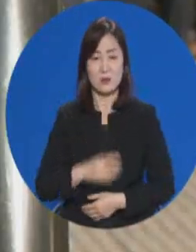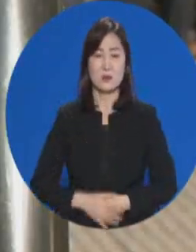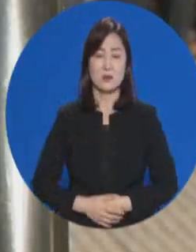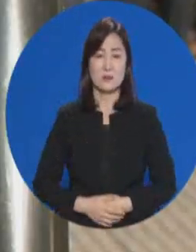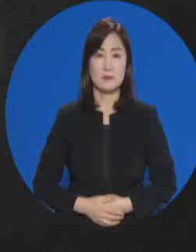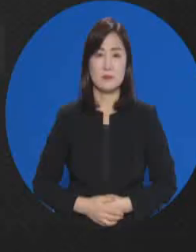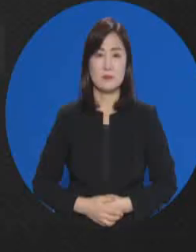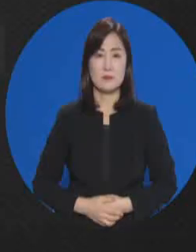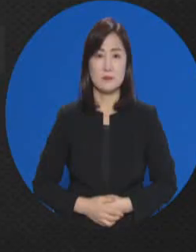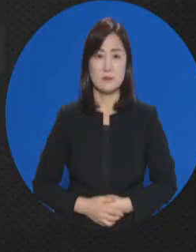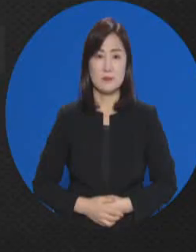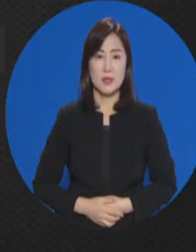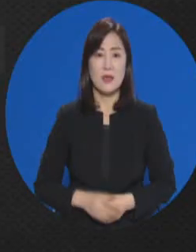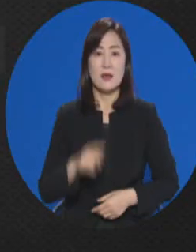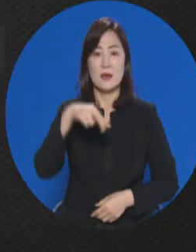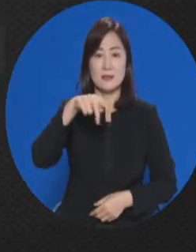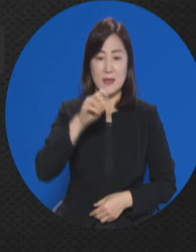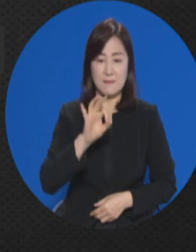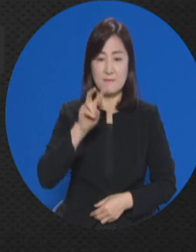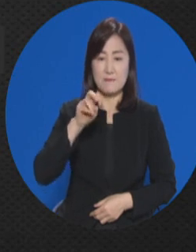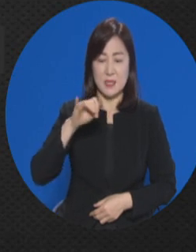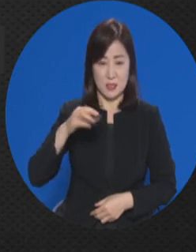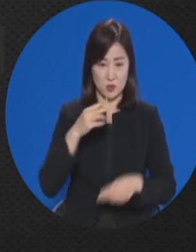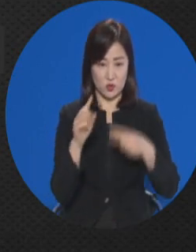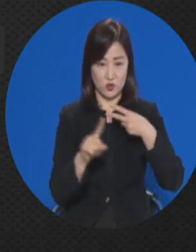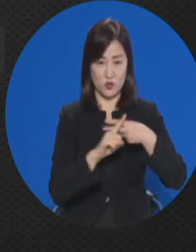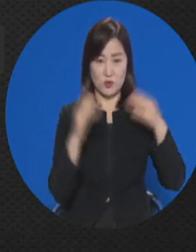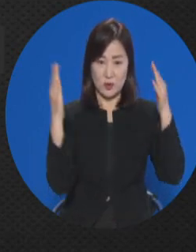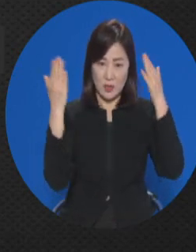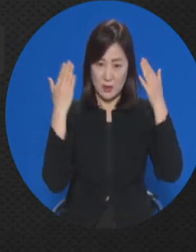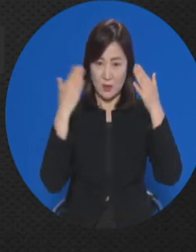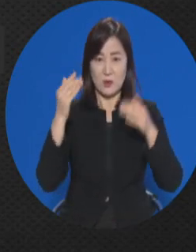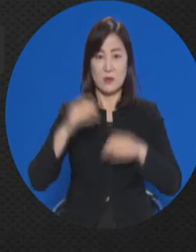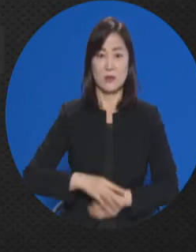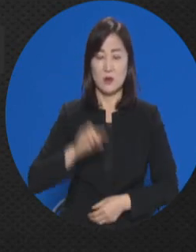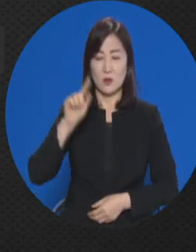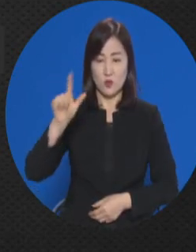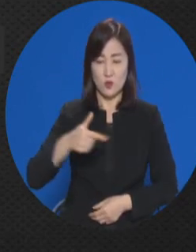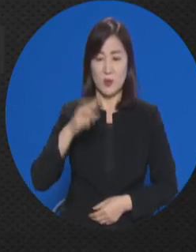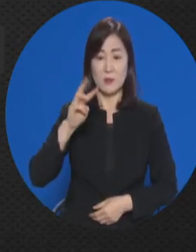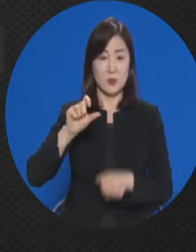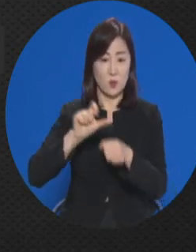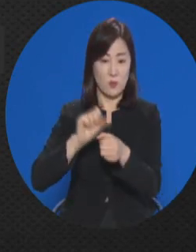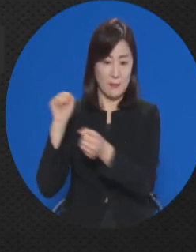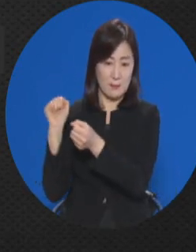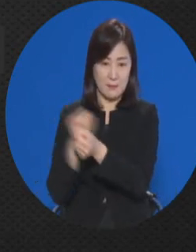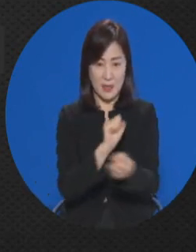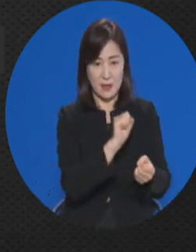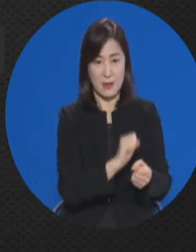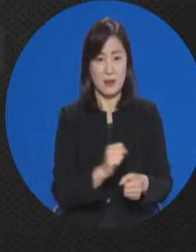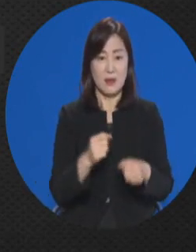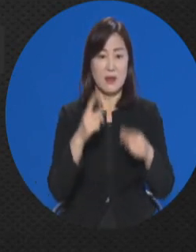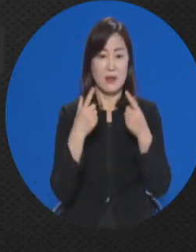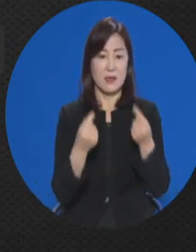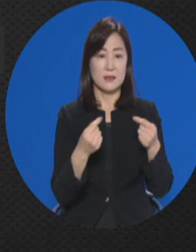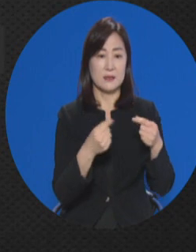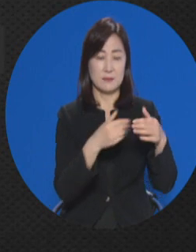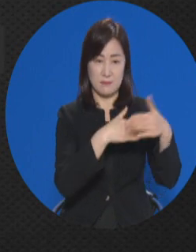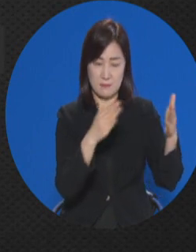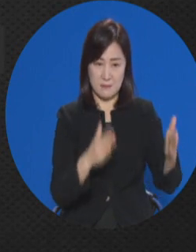아닙니다. 상일중학교 학생인 광주 635번째 확진자에서 시작된 연쇄 감염은 같은 반 남학생